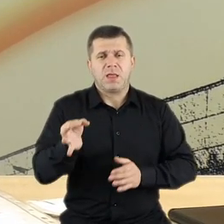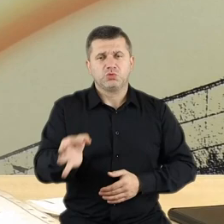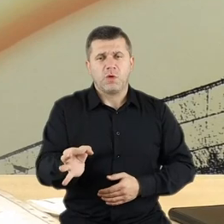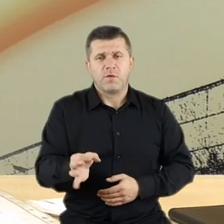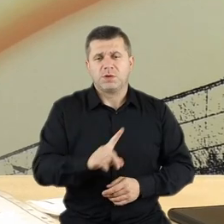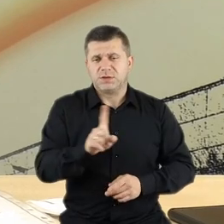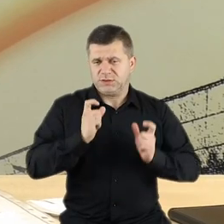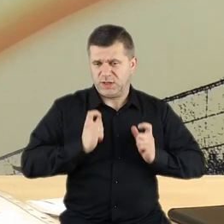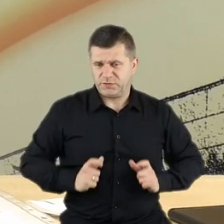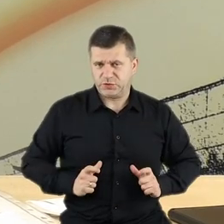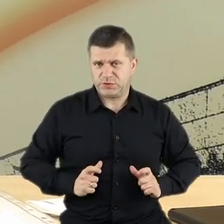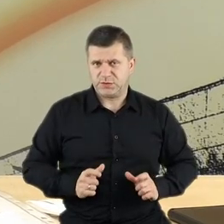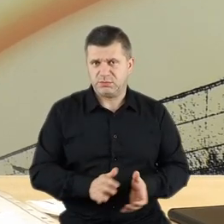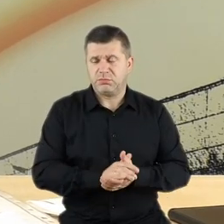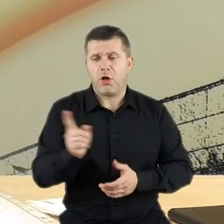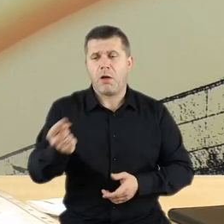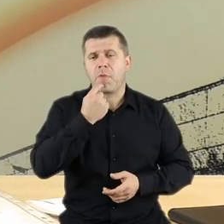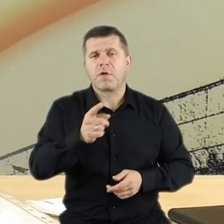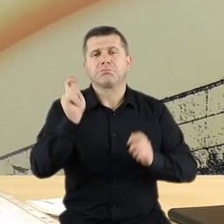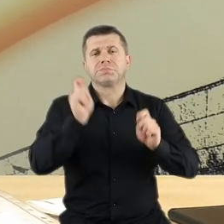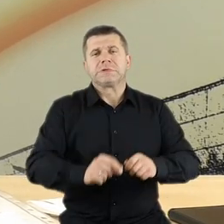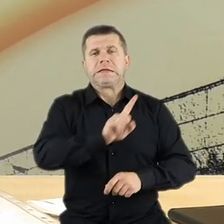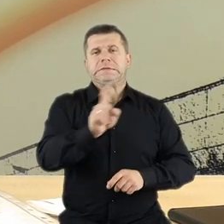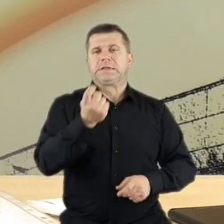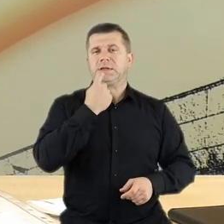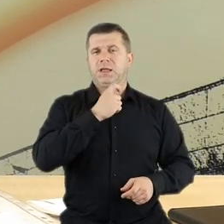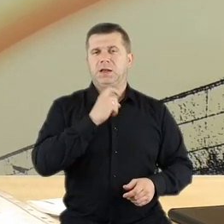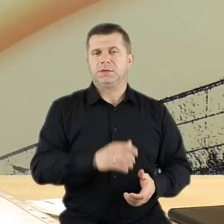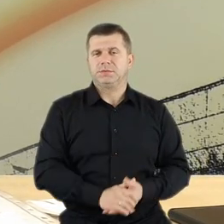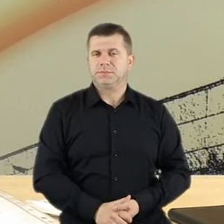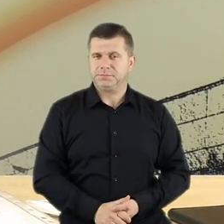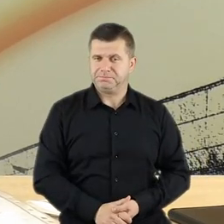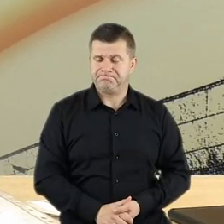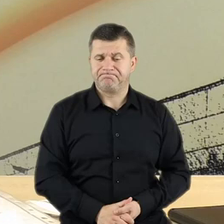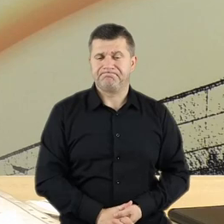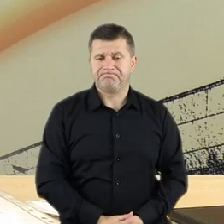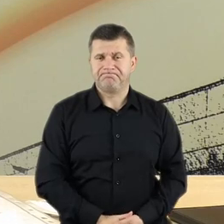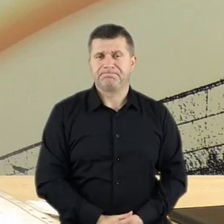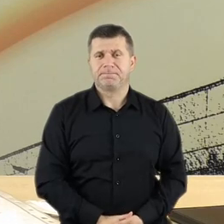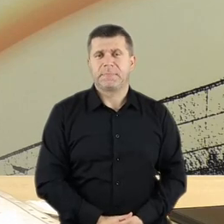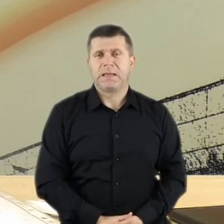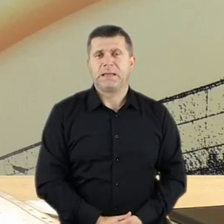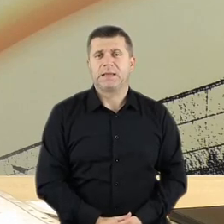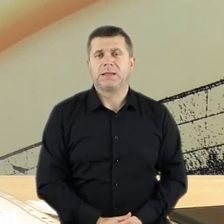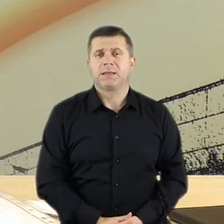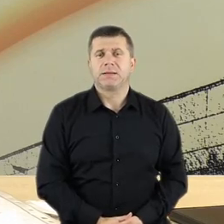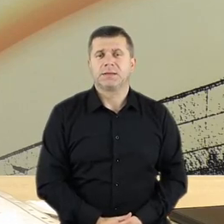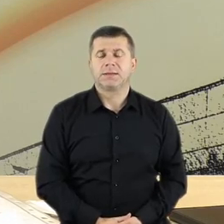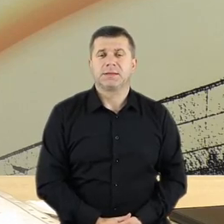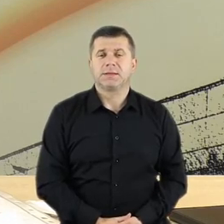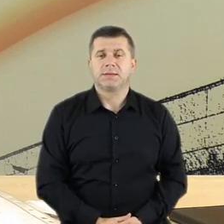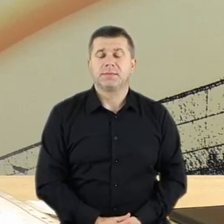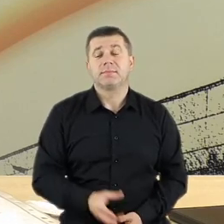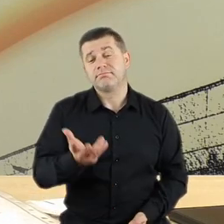wsi Kto powiedział że przyjechał z Kielc No także tak to